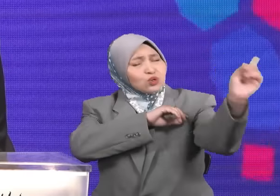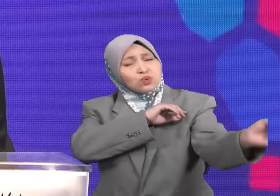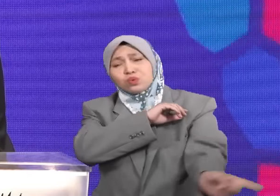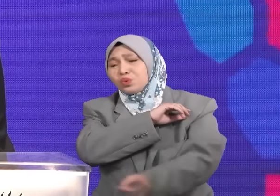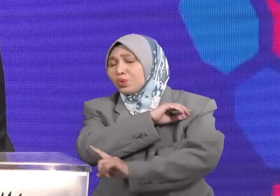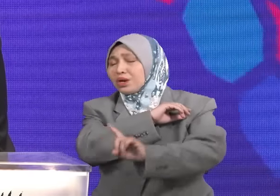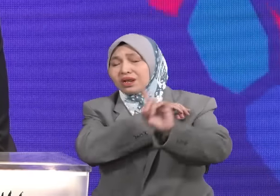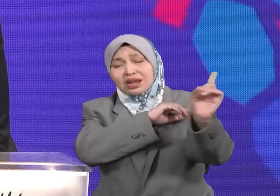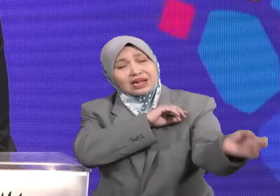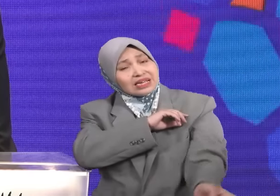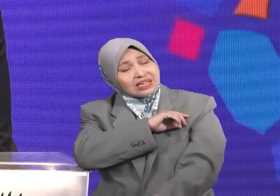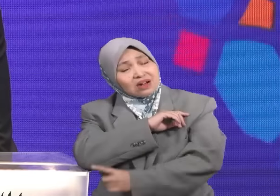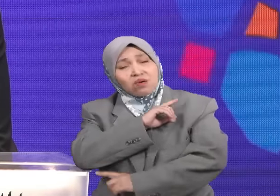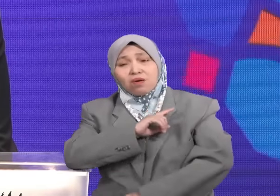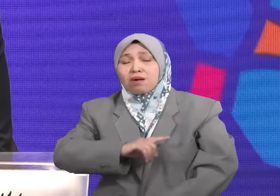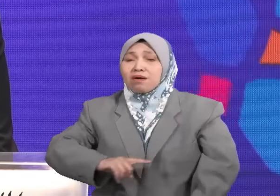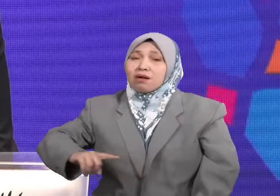شديد